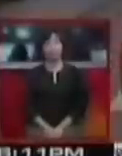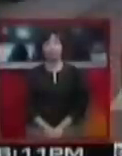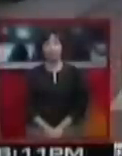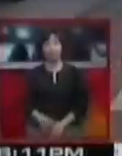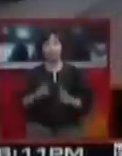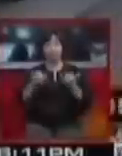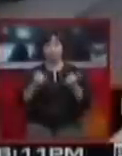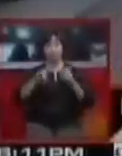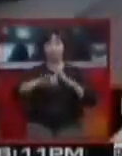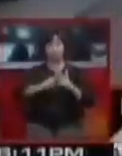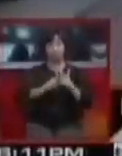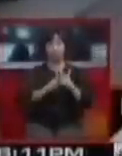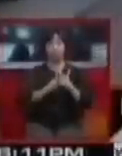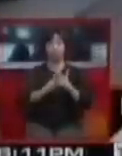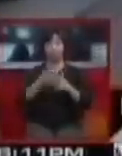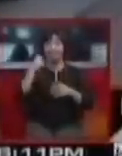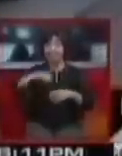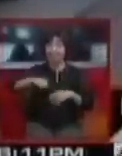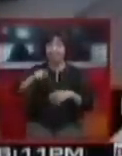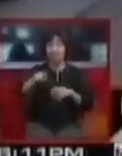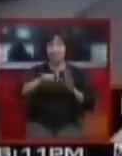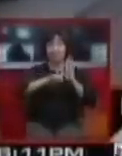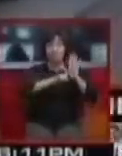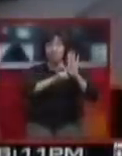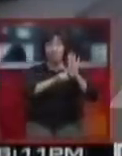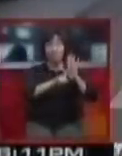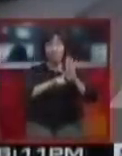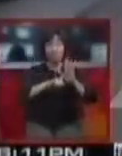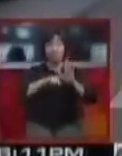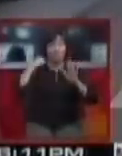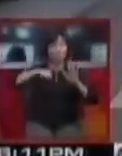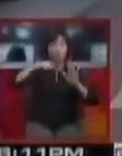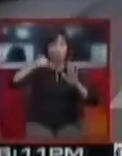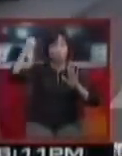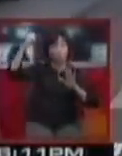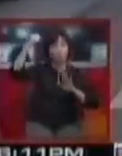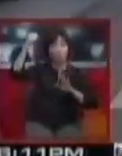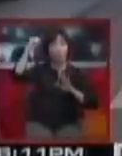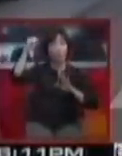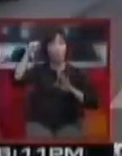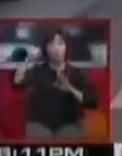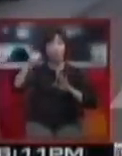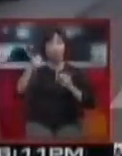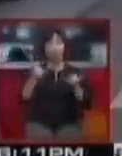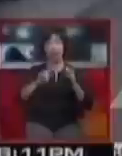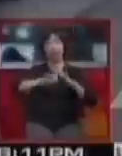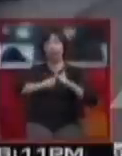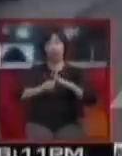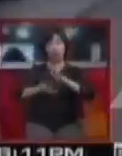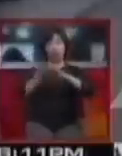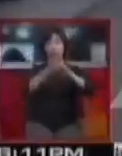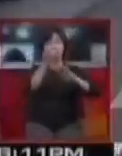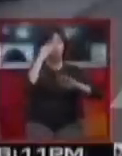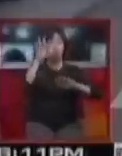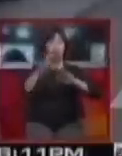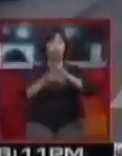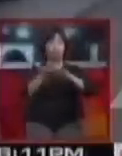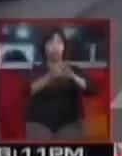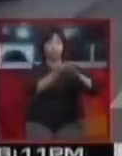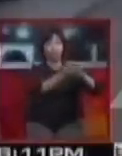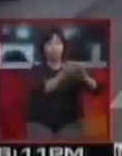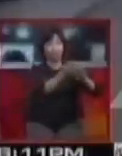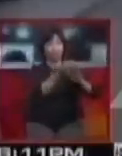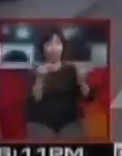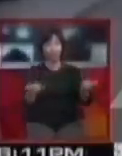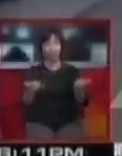Cheryl, nag-umpisa na nga mag-uwian yung mga militanteng grupo na kanina nga lang ay maghapong nakapantintero at nakagirian ng mga otoridad dito